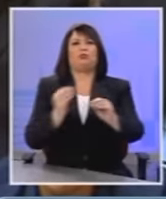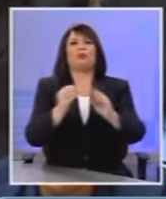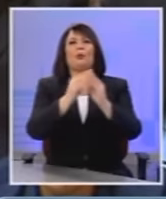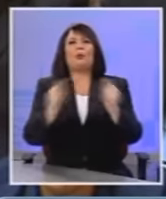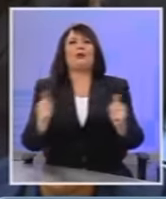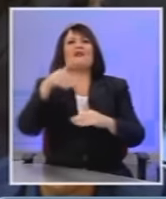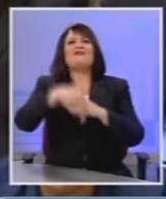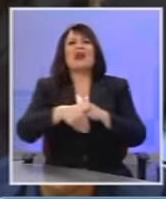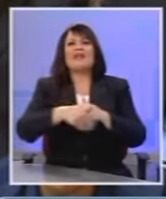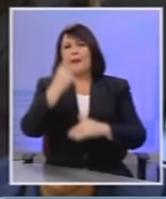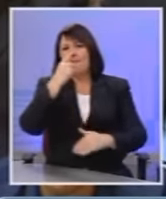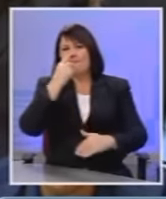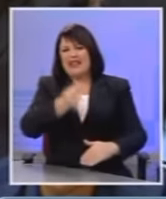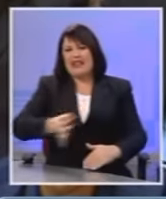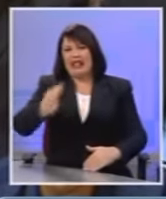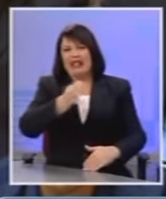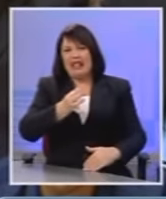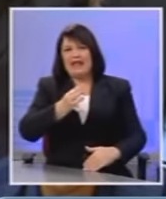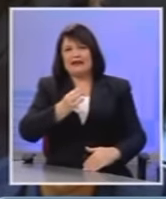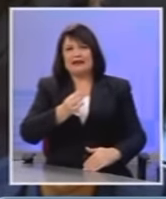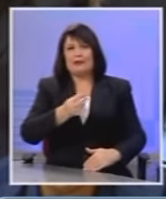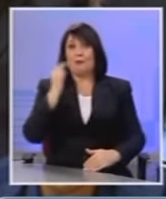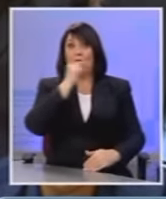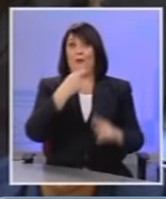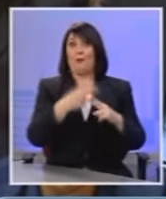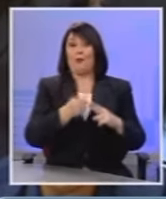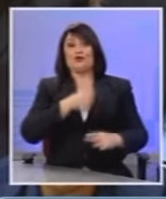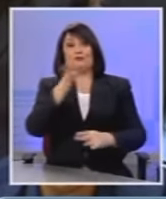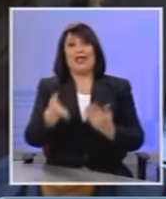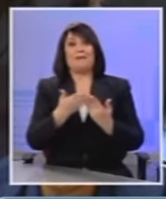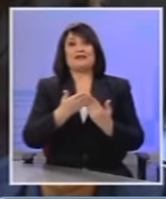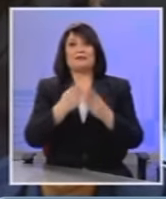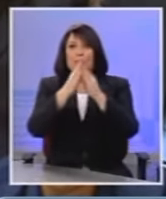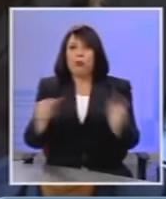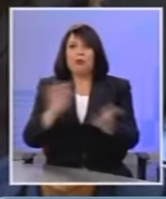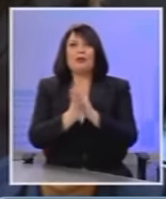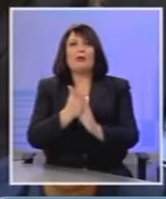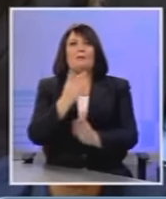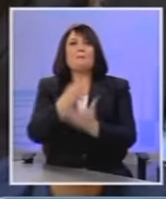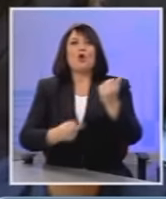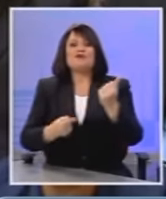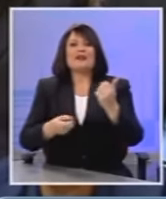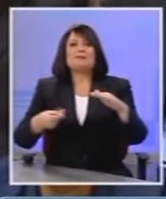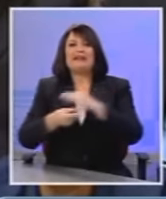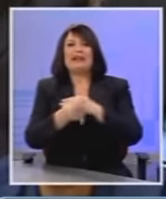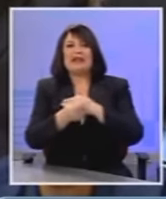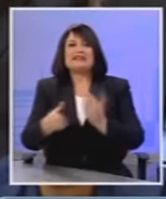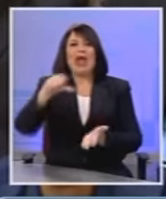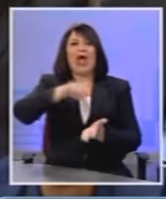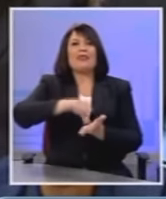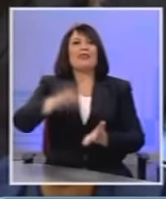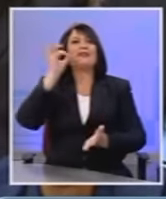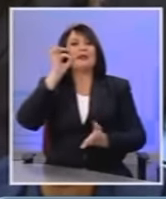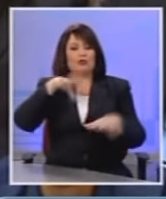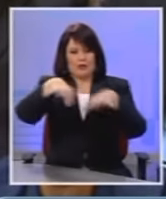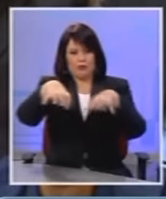ένα βράδυ από τη Μυτιλίνη για να επισκεφθεί ο Πρωθυπουργός το νησί, τους πήγατε μετά στην Αθήνα και στη